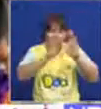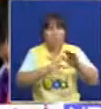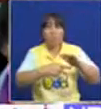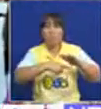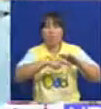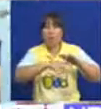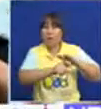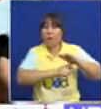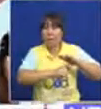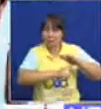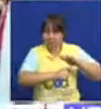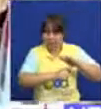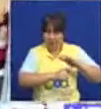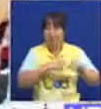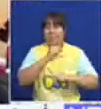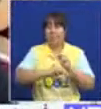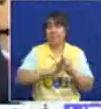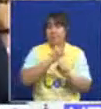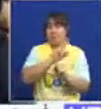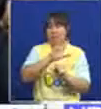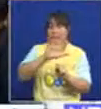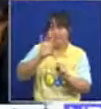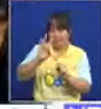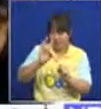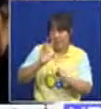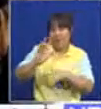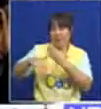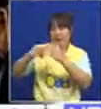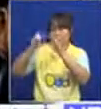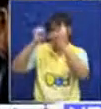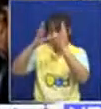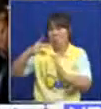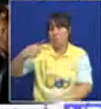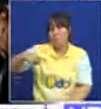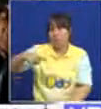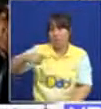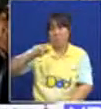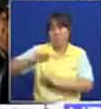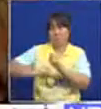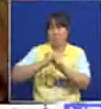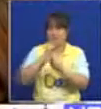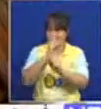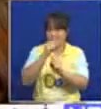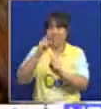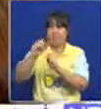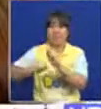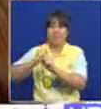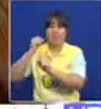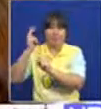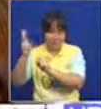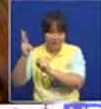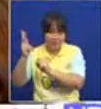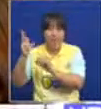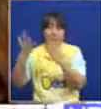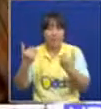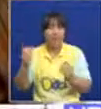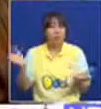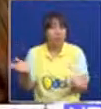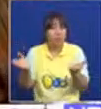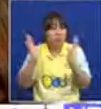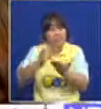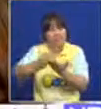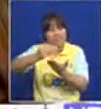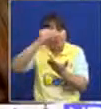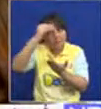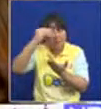งบประมาณ2557และพัฒนาครูประถมศึกษาปีที่1ถึงปีที่3รวมทั้งส่งเสริมศักยภาพครูผู้สอน